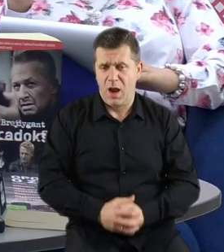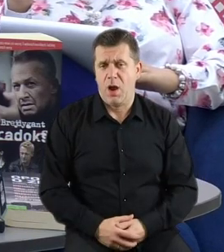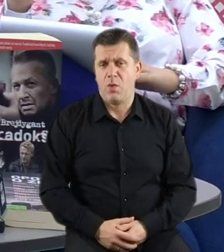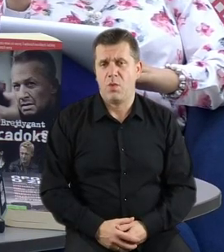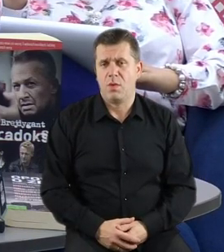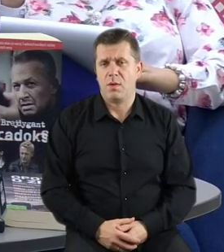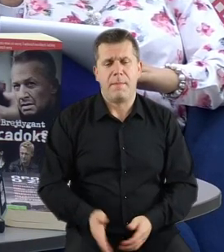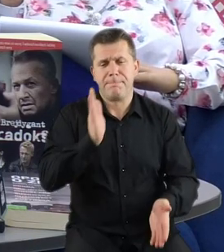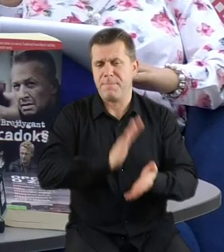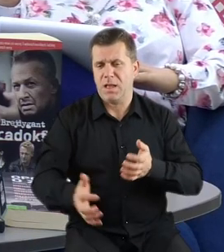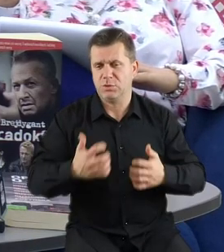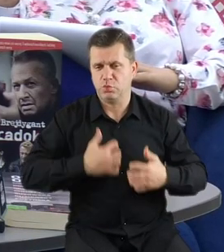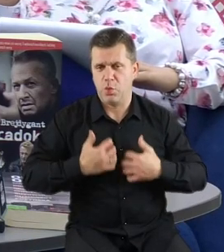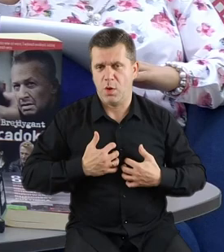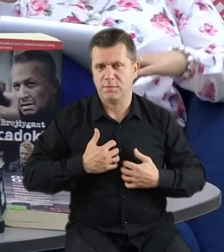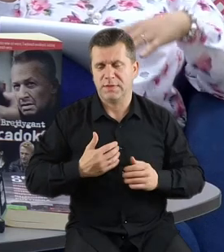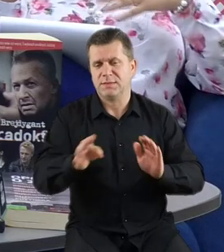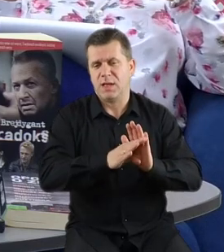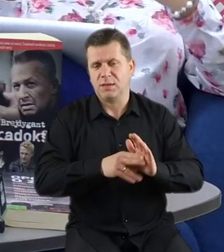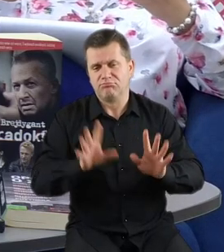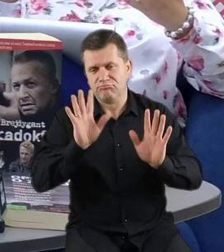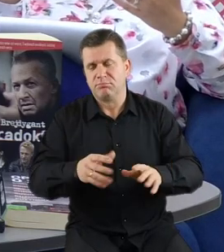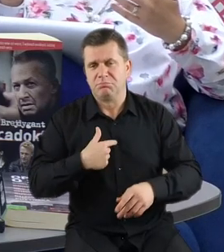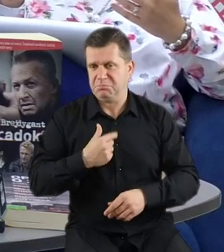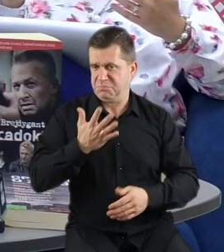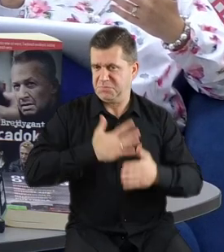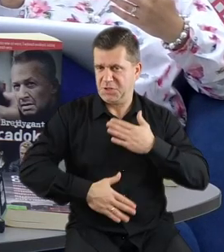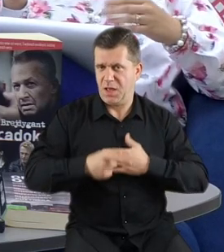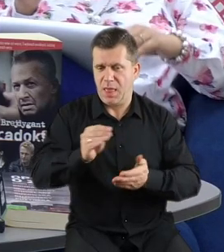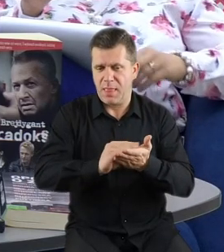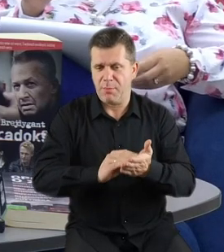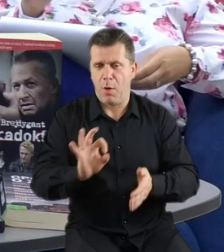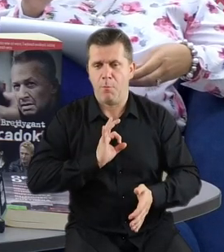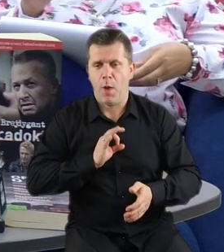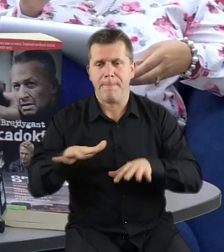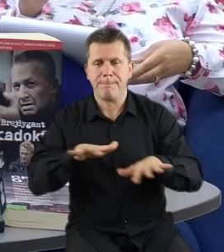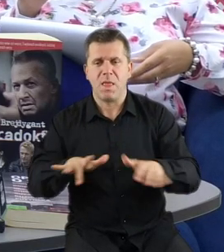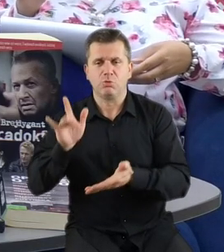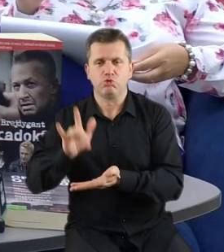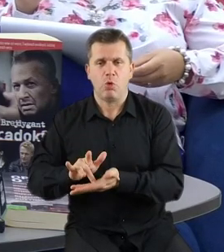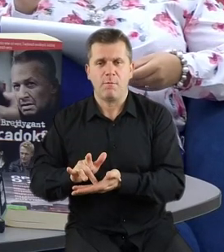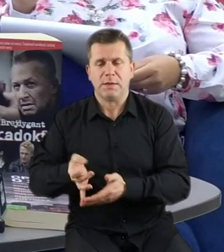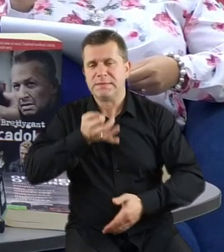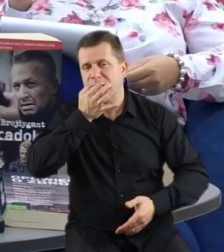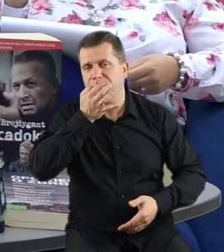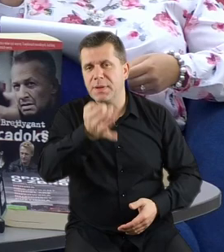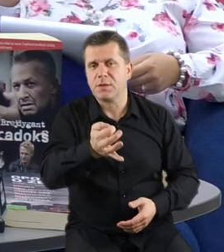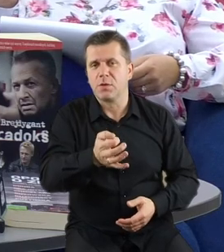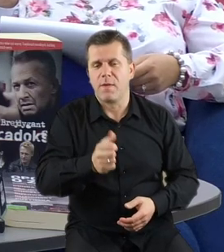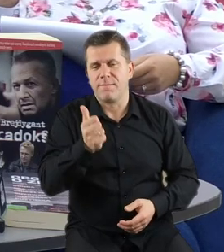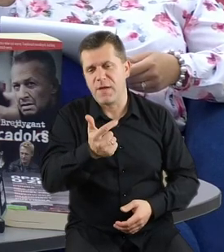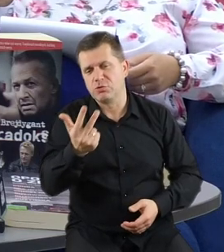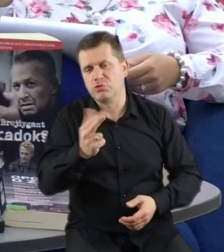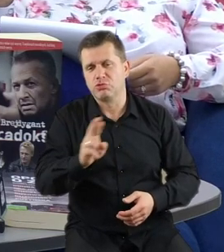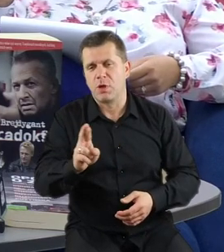chciałam absolutnie bez złośliwości, tylko raczej na zasadzie ekscytacji, że napisał pan o mojej miejscowości, spytać